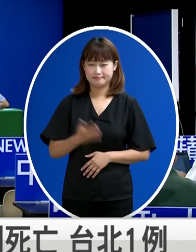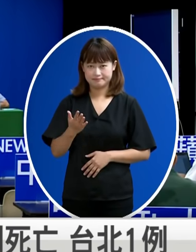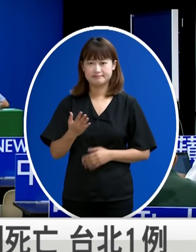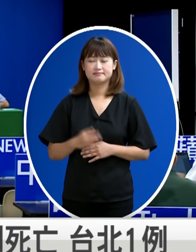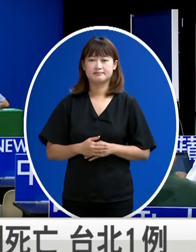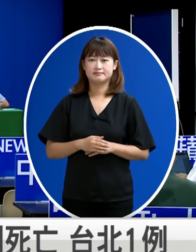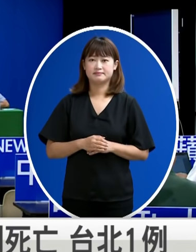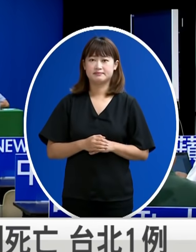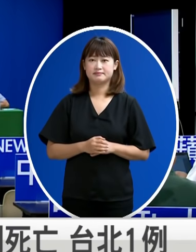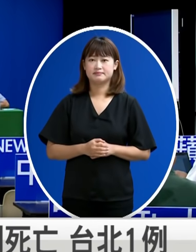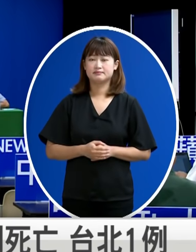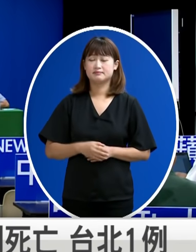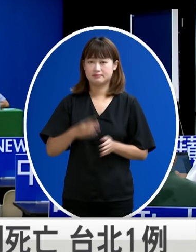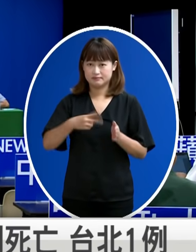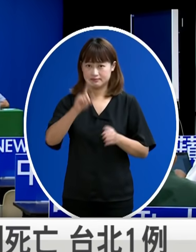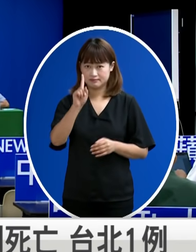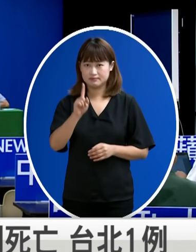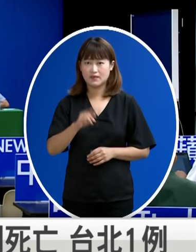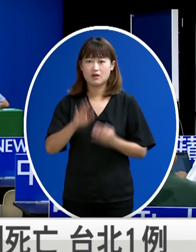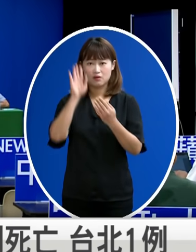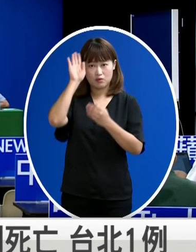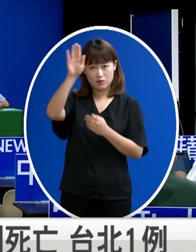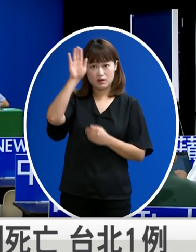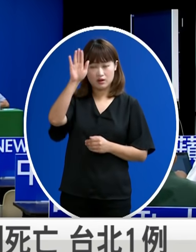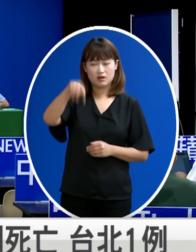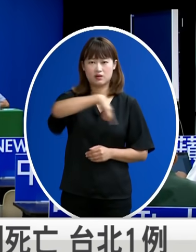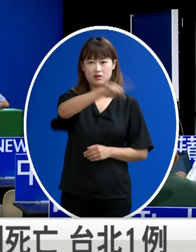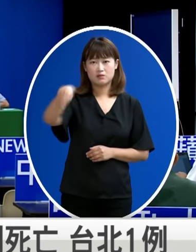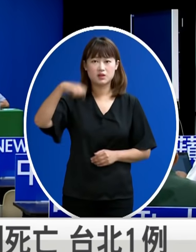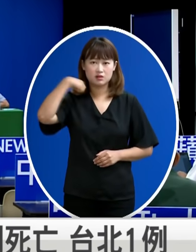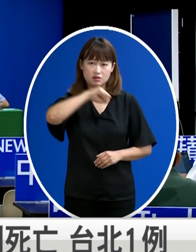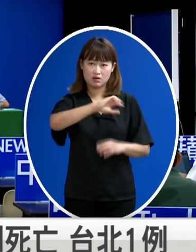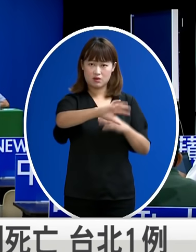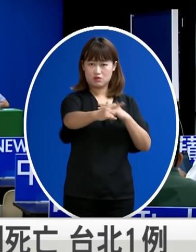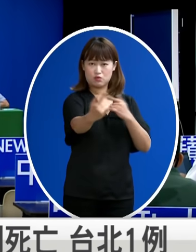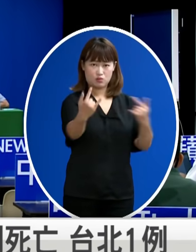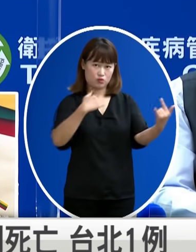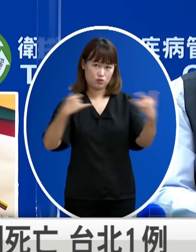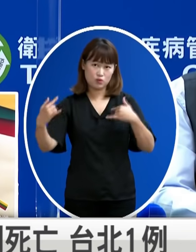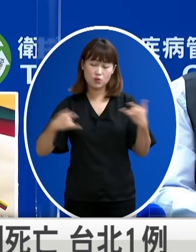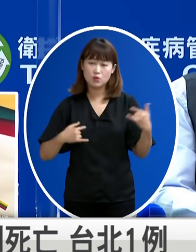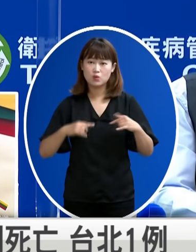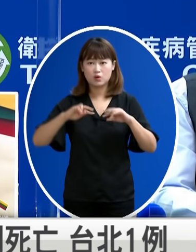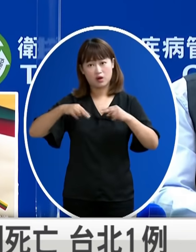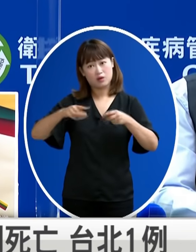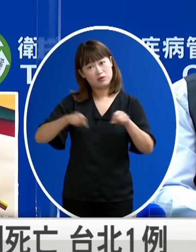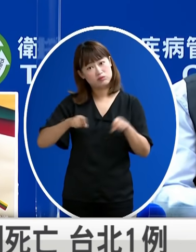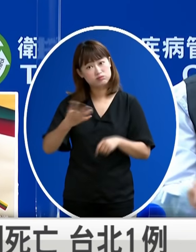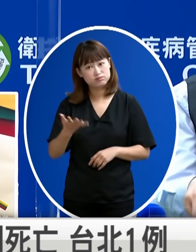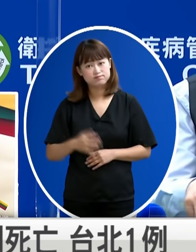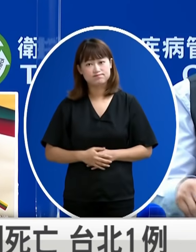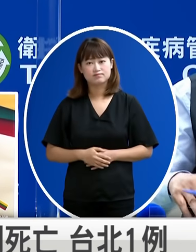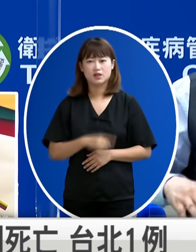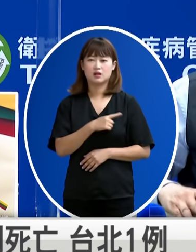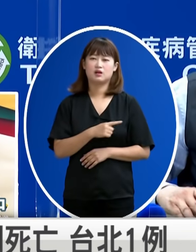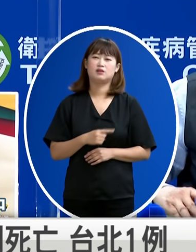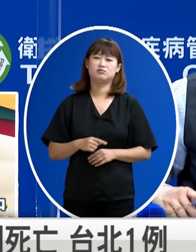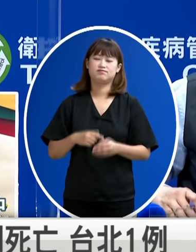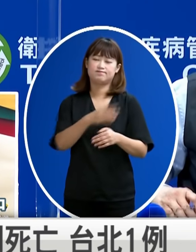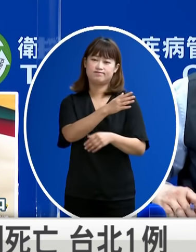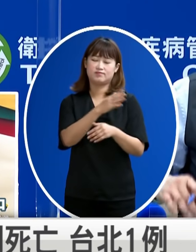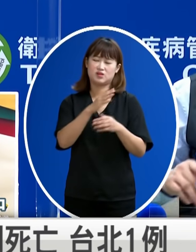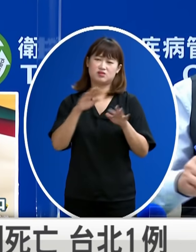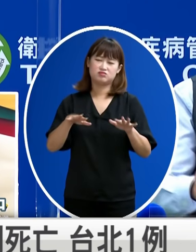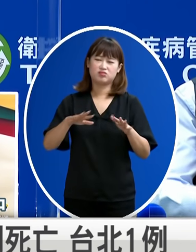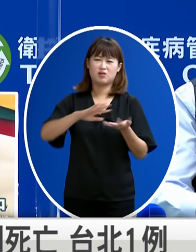不好意思，部长，还有一题是关于说我们未来对边境是不是要看综合抗体的浓度？ 其实这个事情都变化很